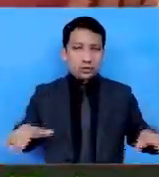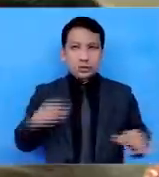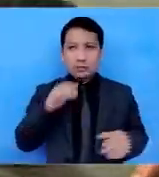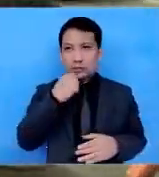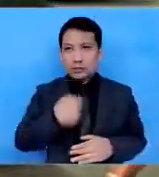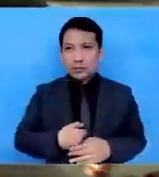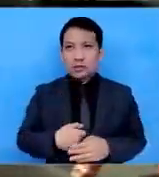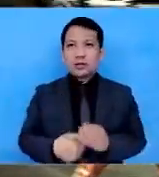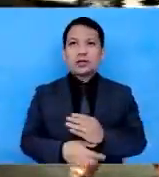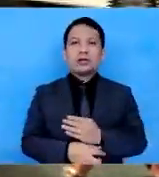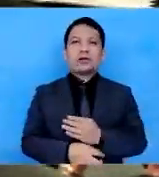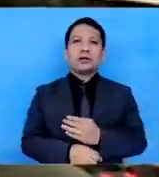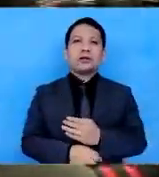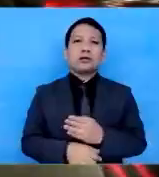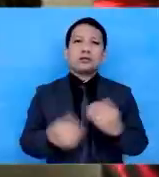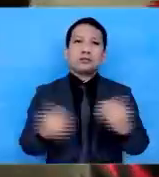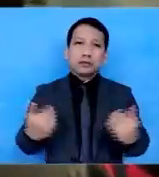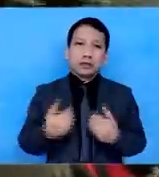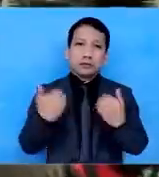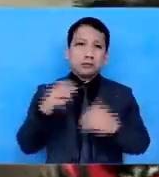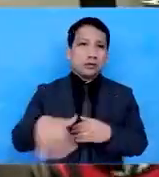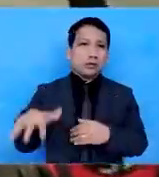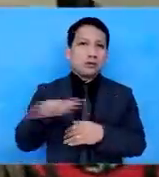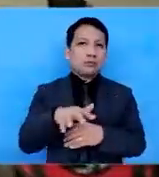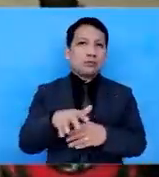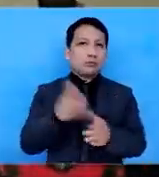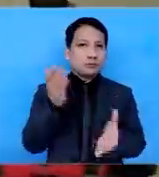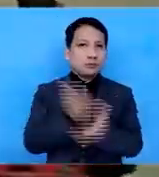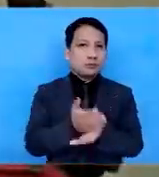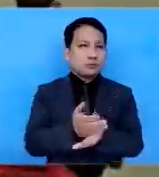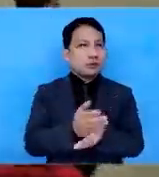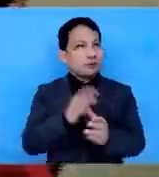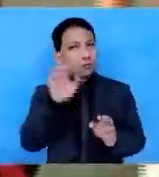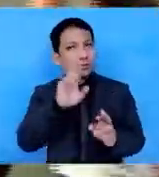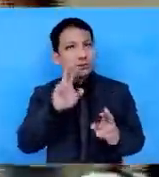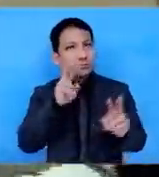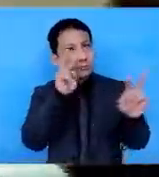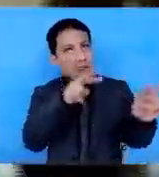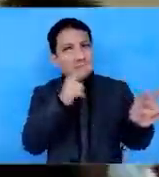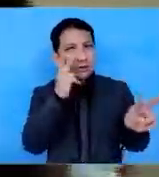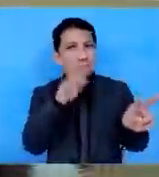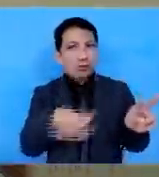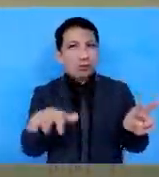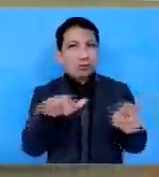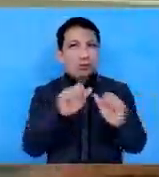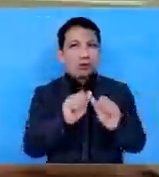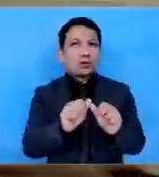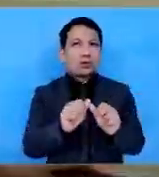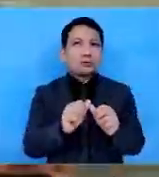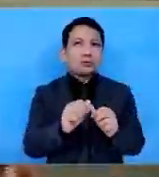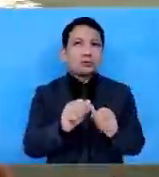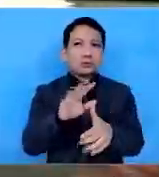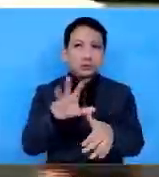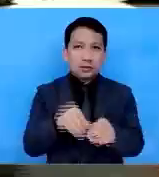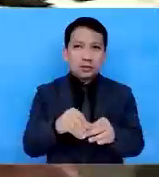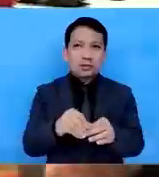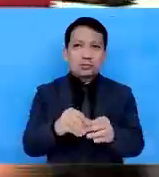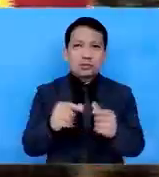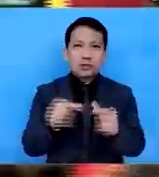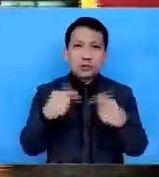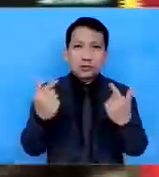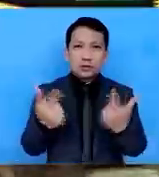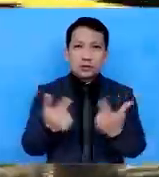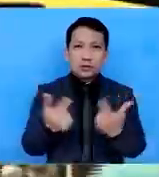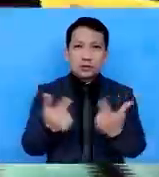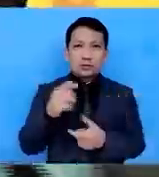at mga dalaga, lahat ano, eh tumigil para talaga masilayan ang buong cast ng Batang Quiapo, di ba? May mga nasa